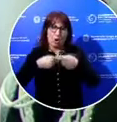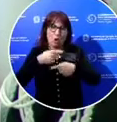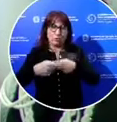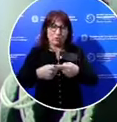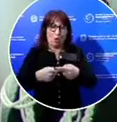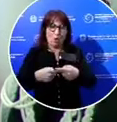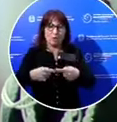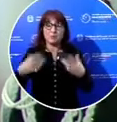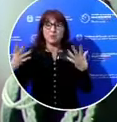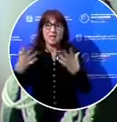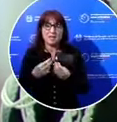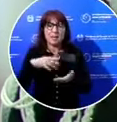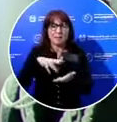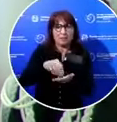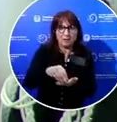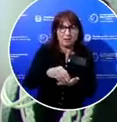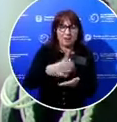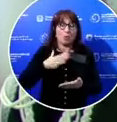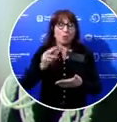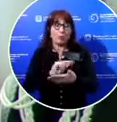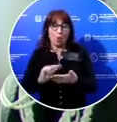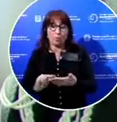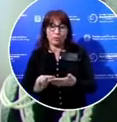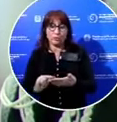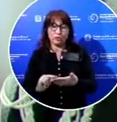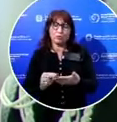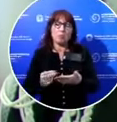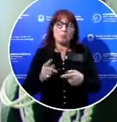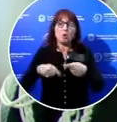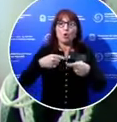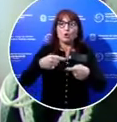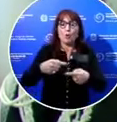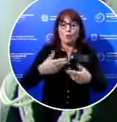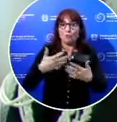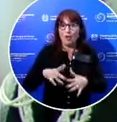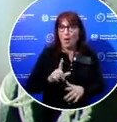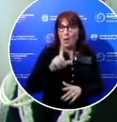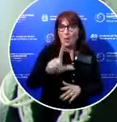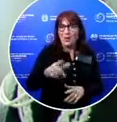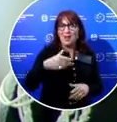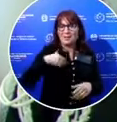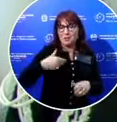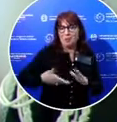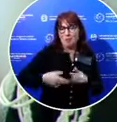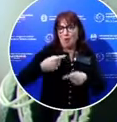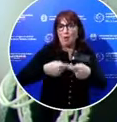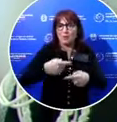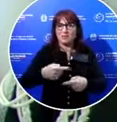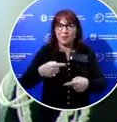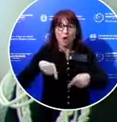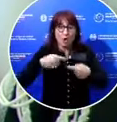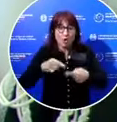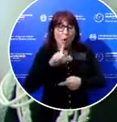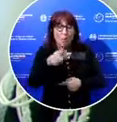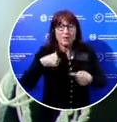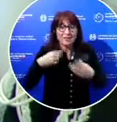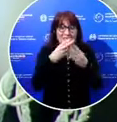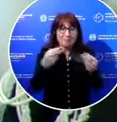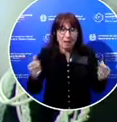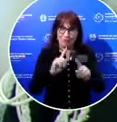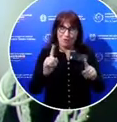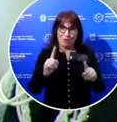al Dipartimento, insieme al mio gabinetto, anche dopo, anche da lunedì. Ecco, io non scomparirò, questo lo dico per tutte le associazioni, da